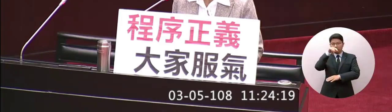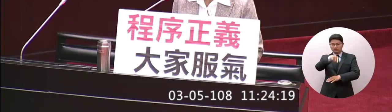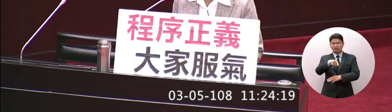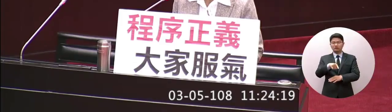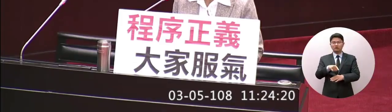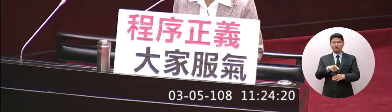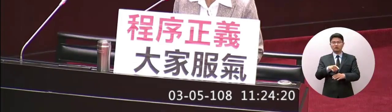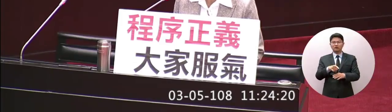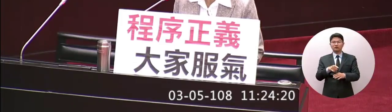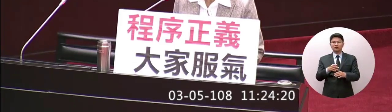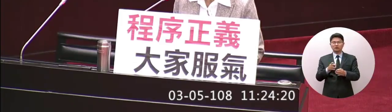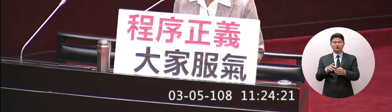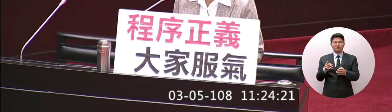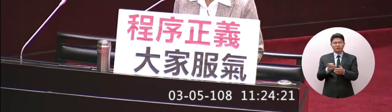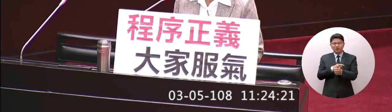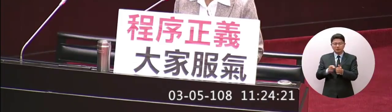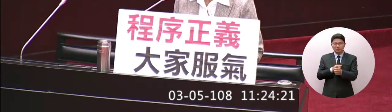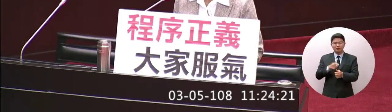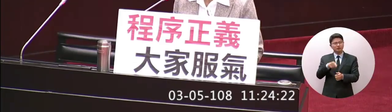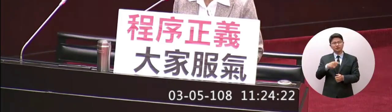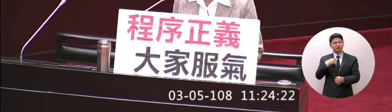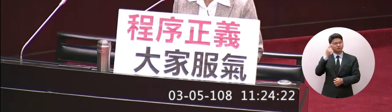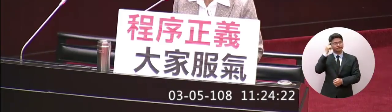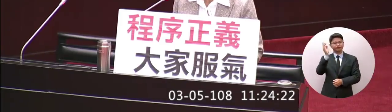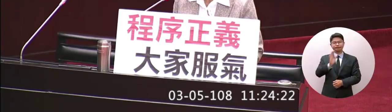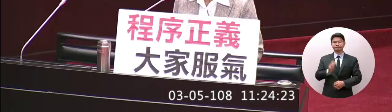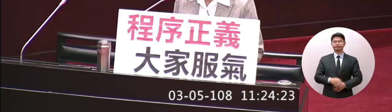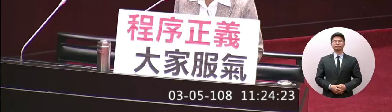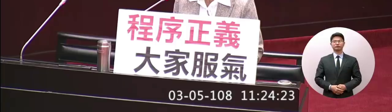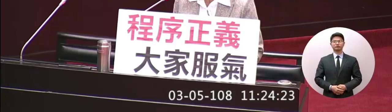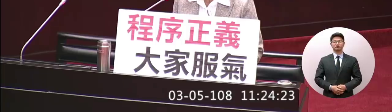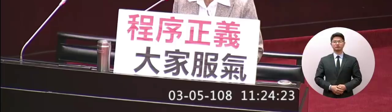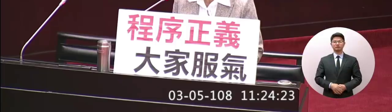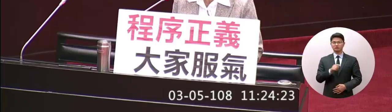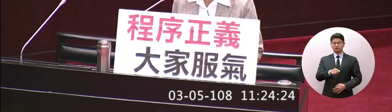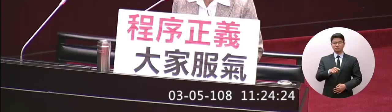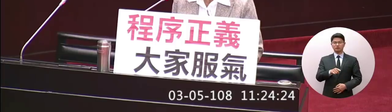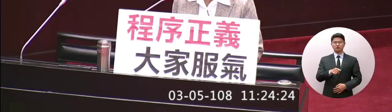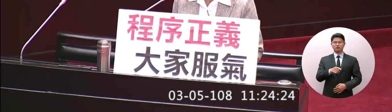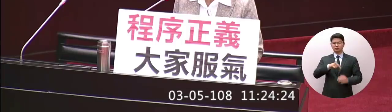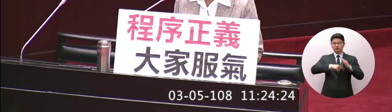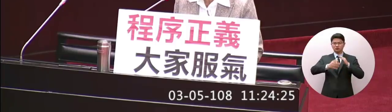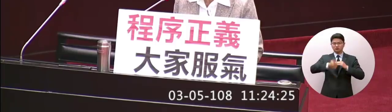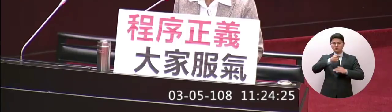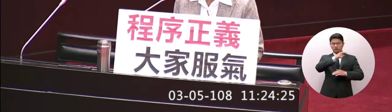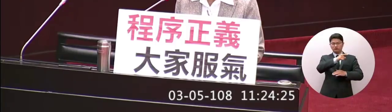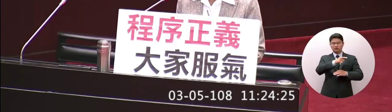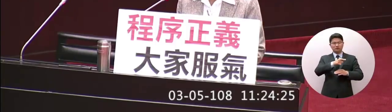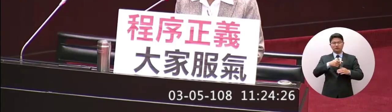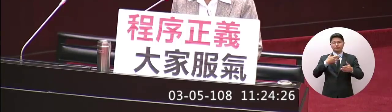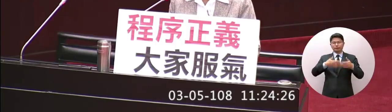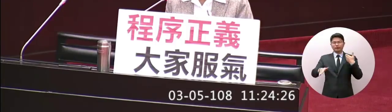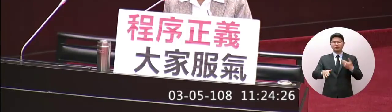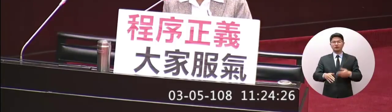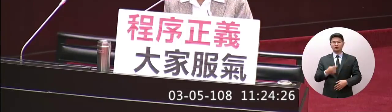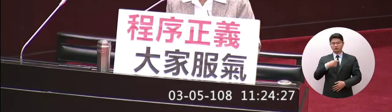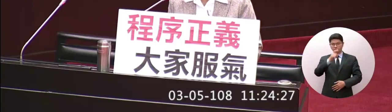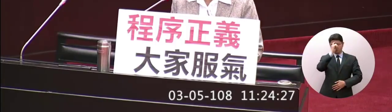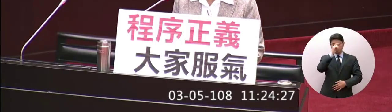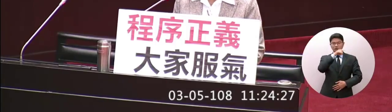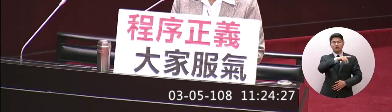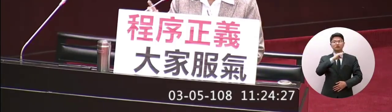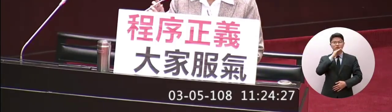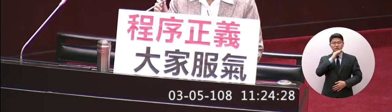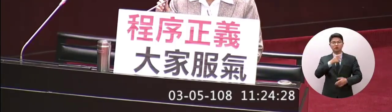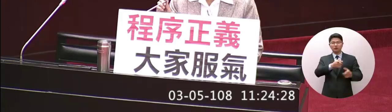上骂其他的政党，我觉得这样子的一个行为不符合一个院长的高度。我希望院长在给我答